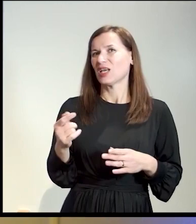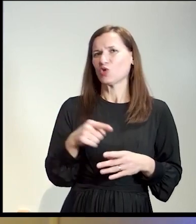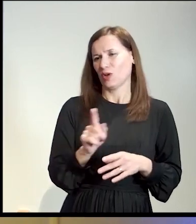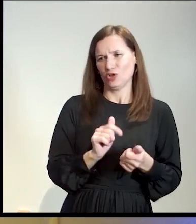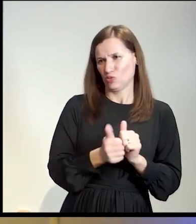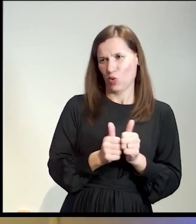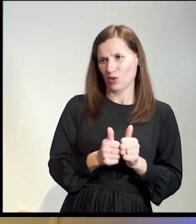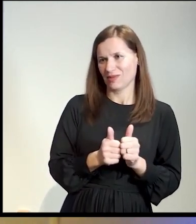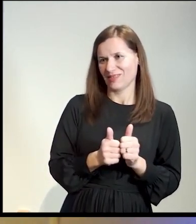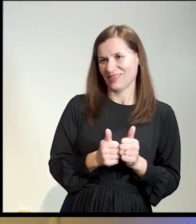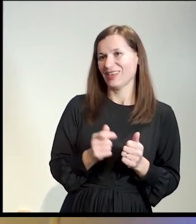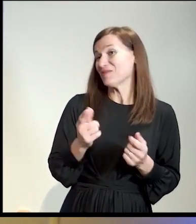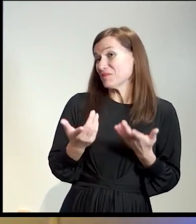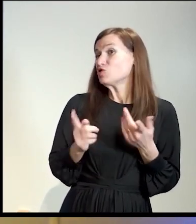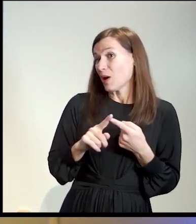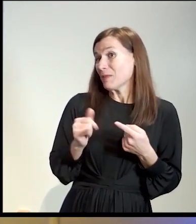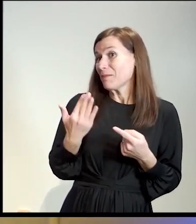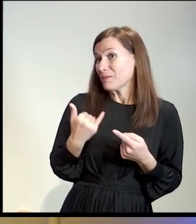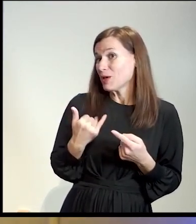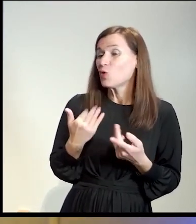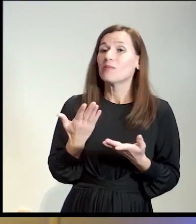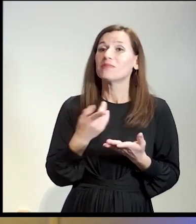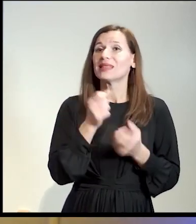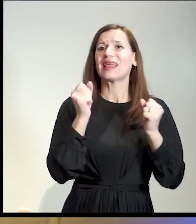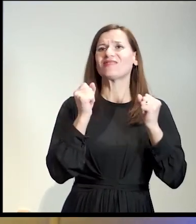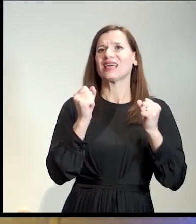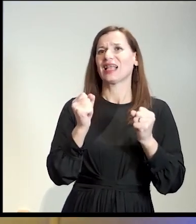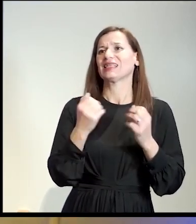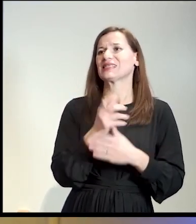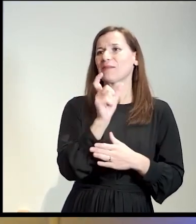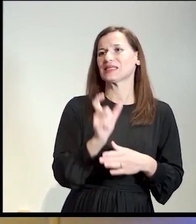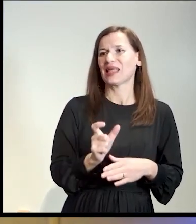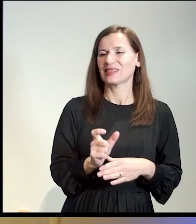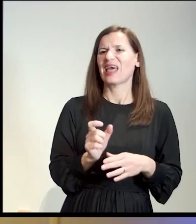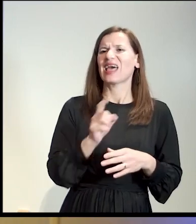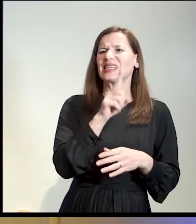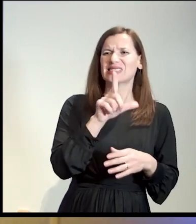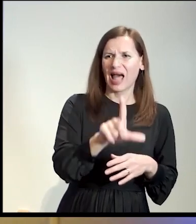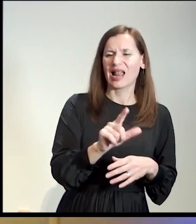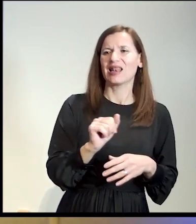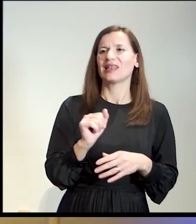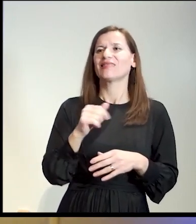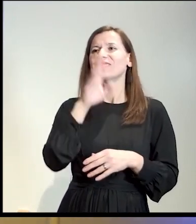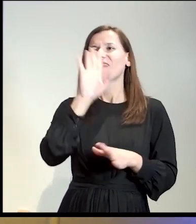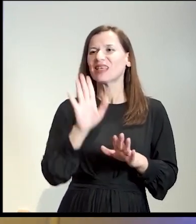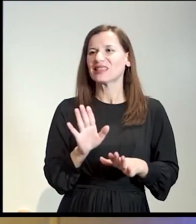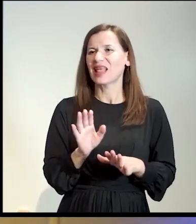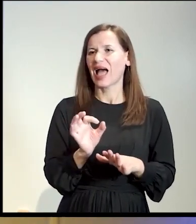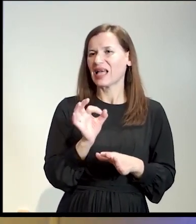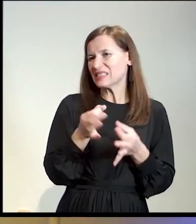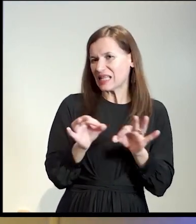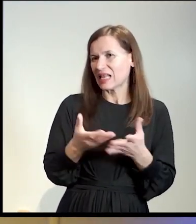če ste znavijali za besede ZAV, nevihtna celica, gentrifikacija, osebni